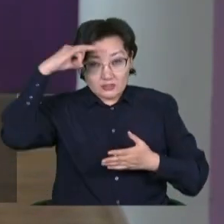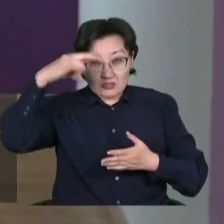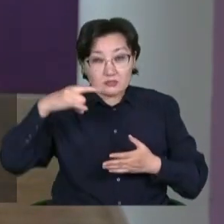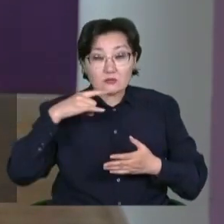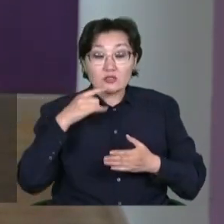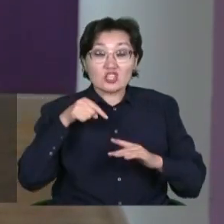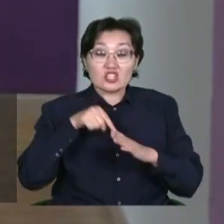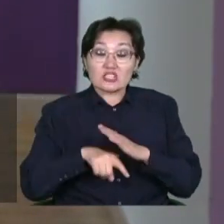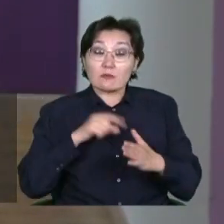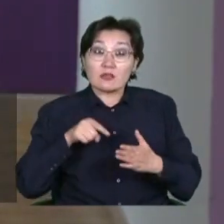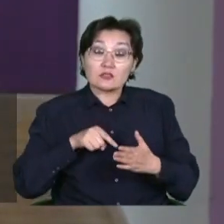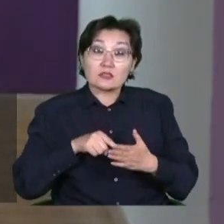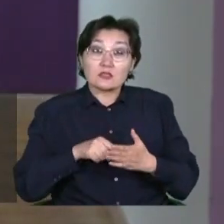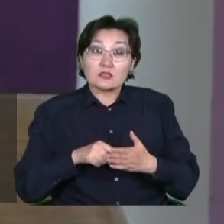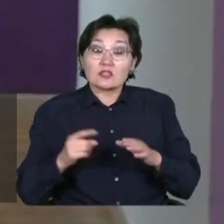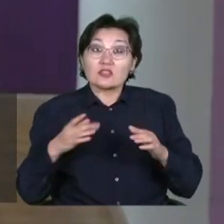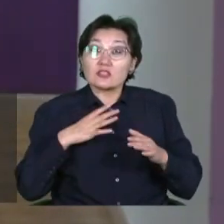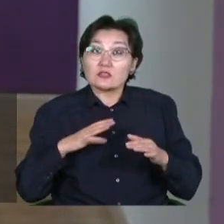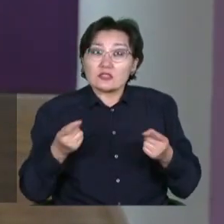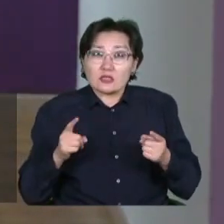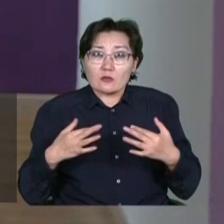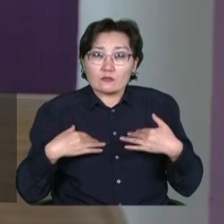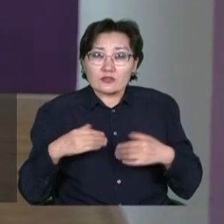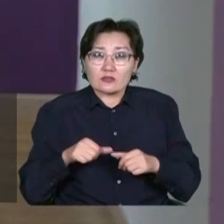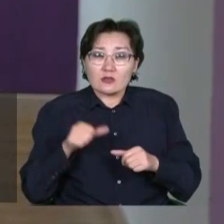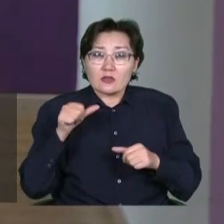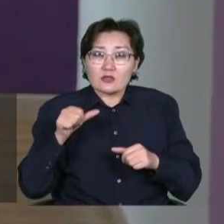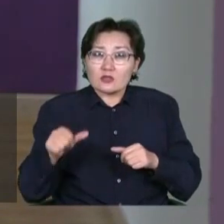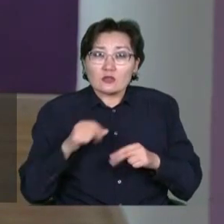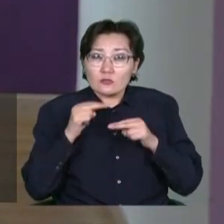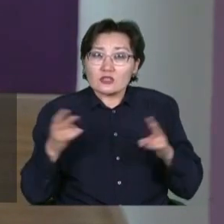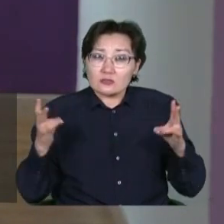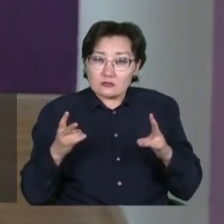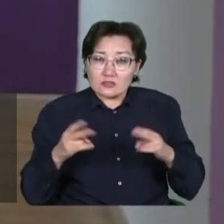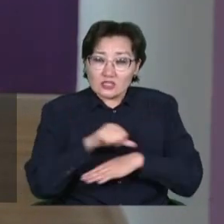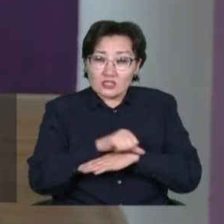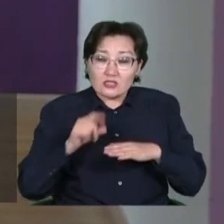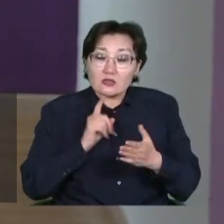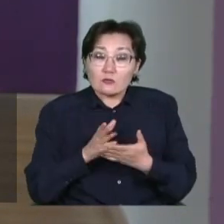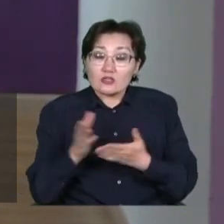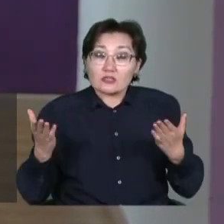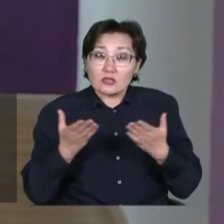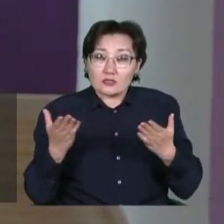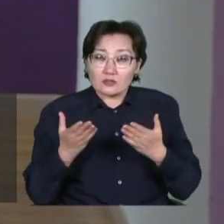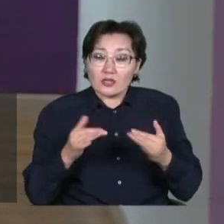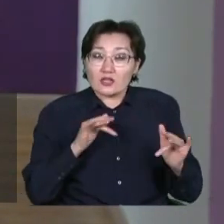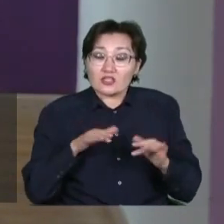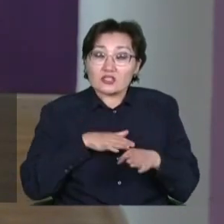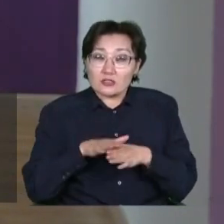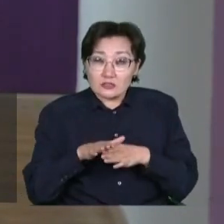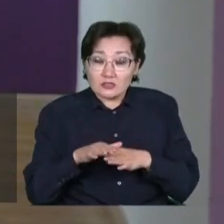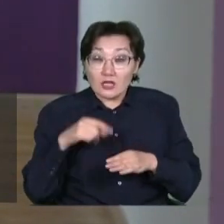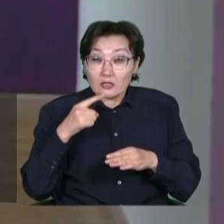Еліміздің ішкі мәселелерінде неге біз басты назар аударуымыз қажеттігі, сыртқы саясатта қандай дүниелер жасалатындығы